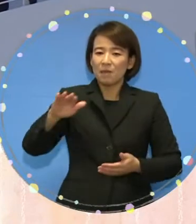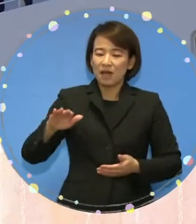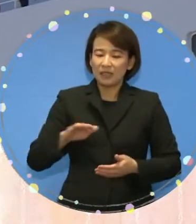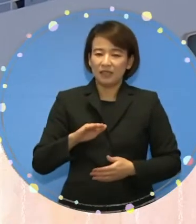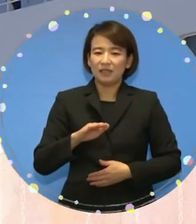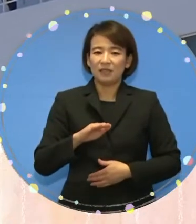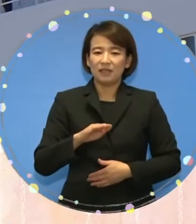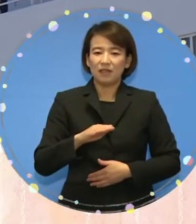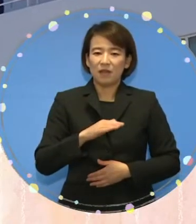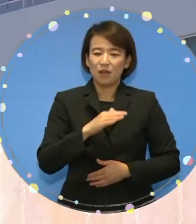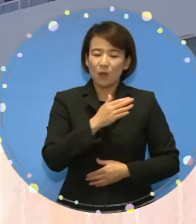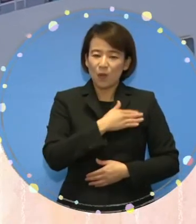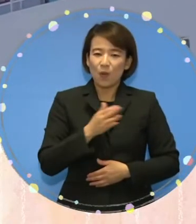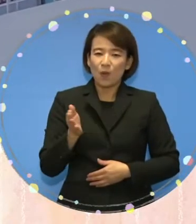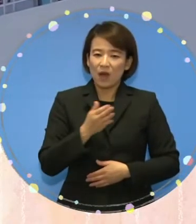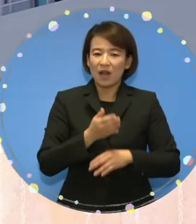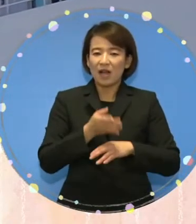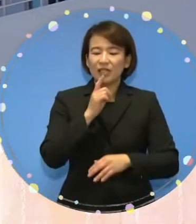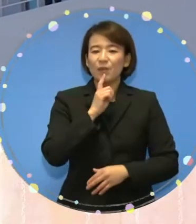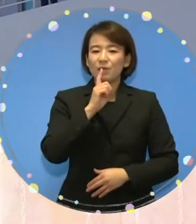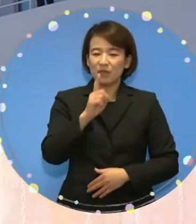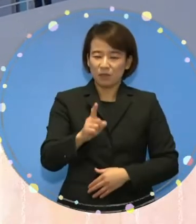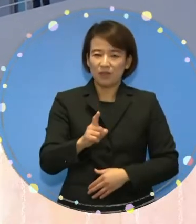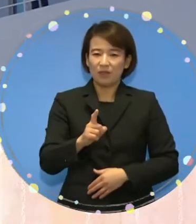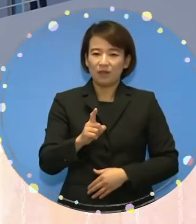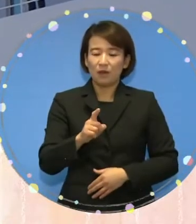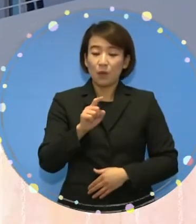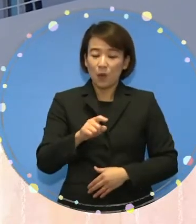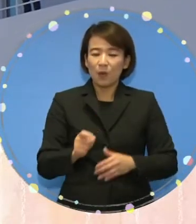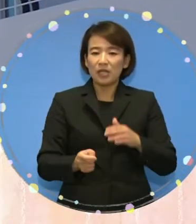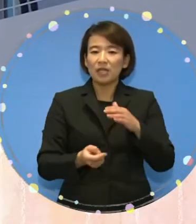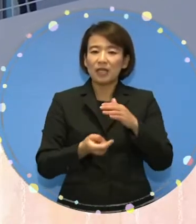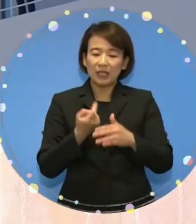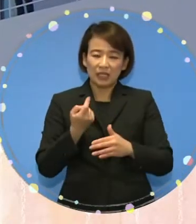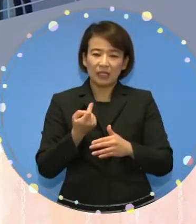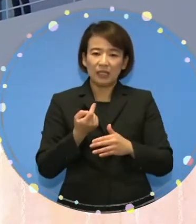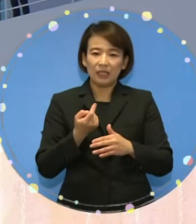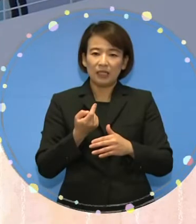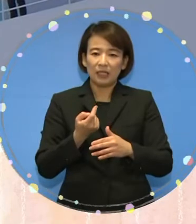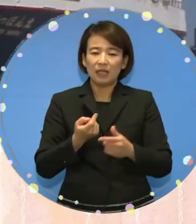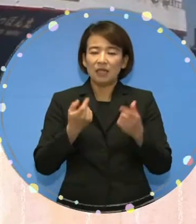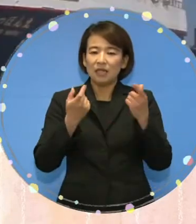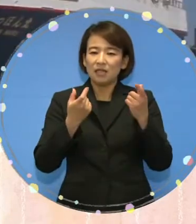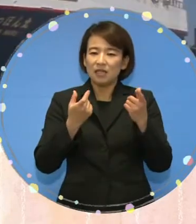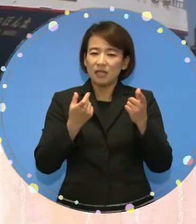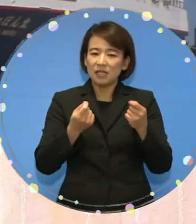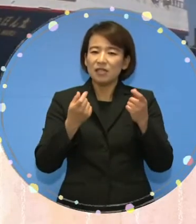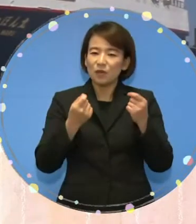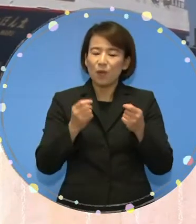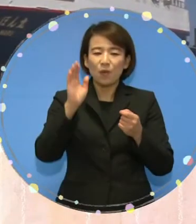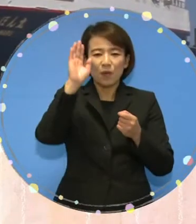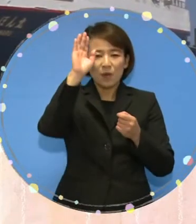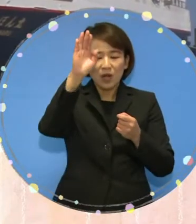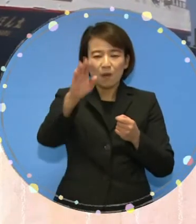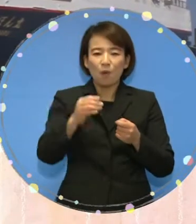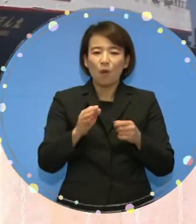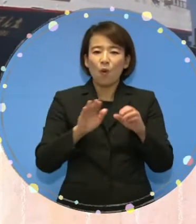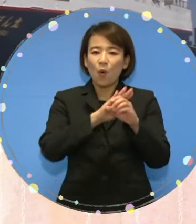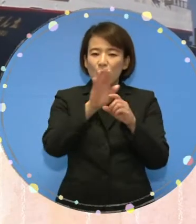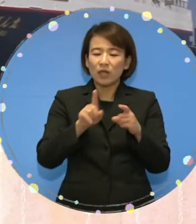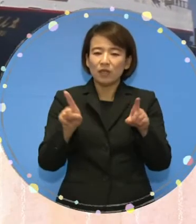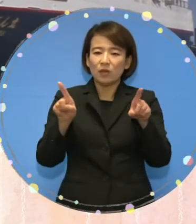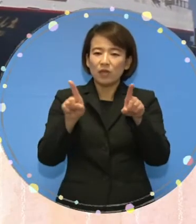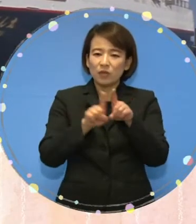ました皆様に感謝を申し上げますと共にこれを機に着実に実績を重ねウイズ